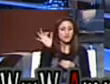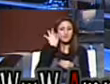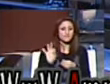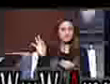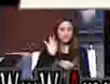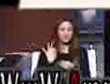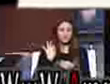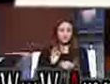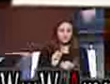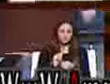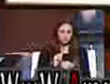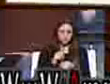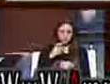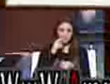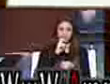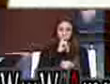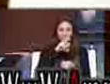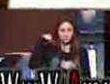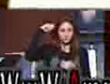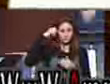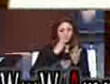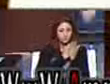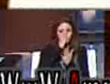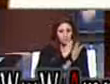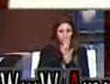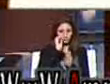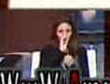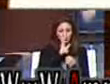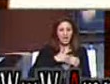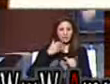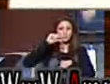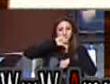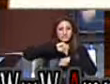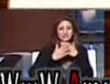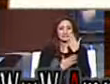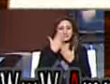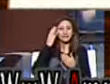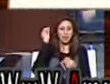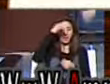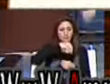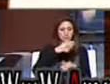المعنيه بتخاطب وزاره الخارجيه وبتطلب مقر جديد للسفاره